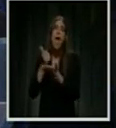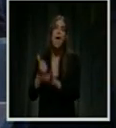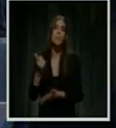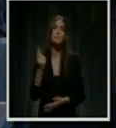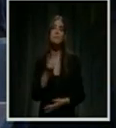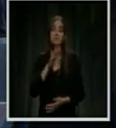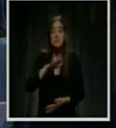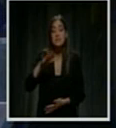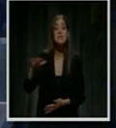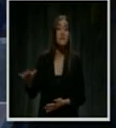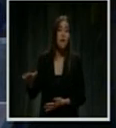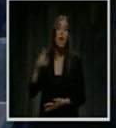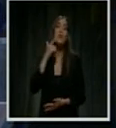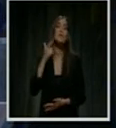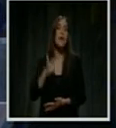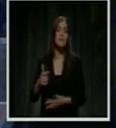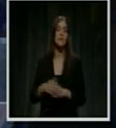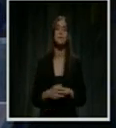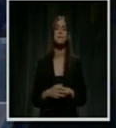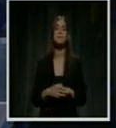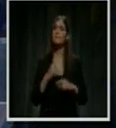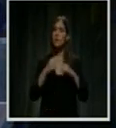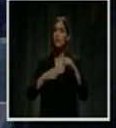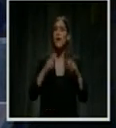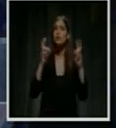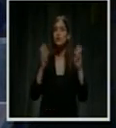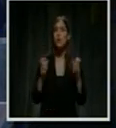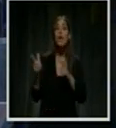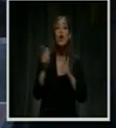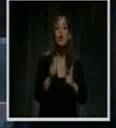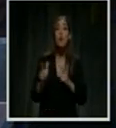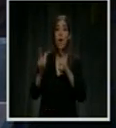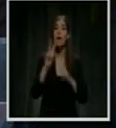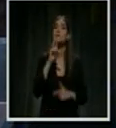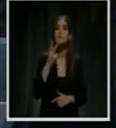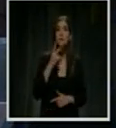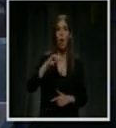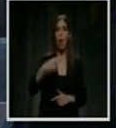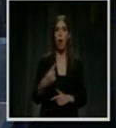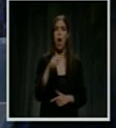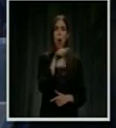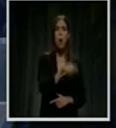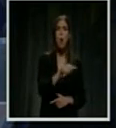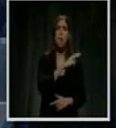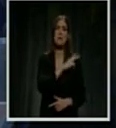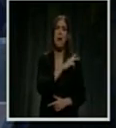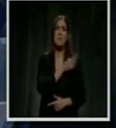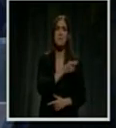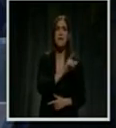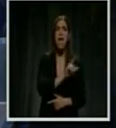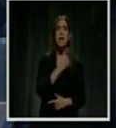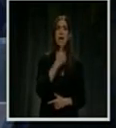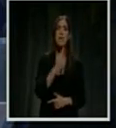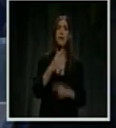jikbru. Dwar il-gwerra, ipokrezija oħra. Taf kemm li jgħid li aħna rridu l-gwerra u jrid il-paċi? Fatti. Dan